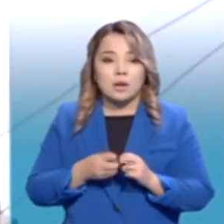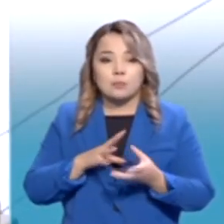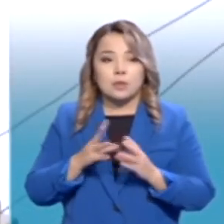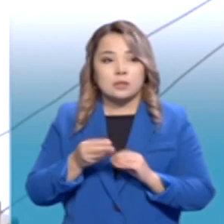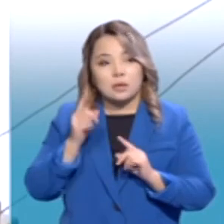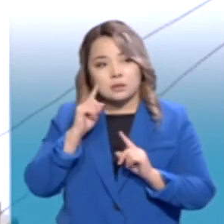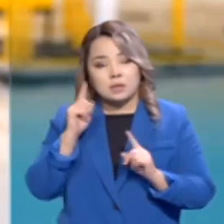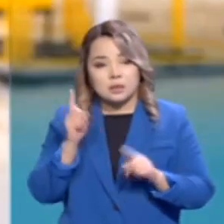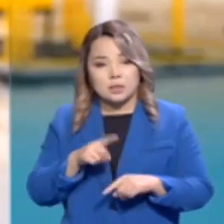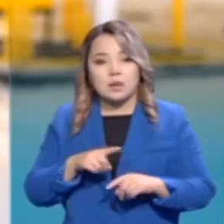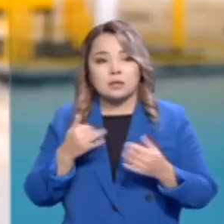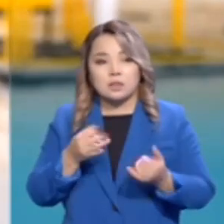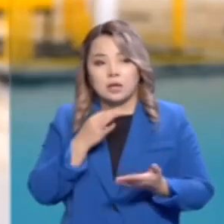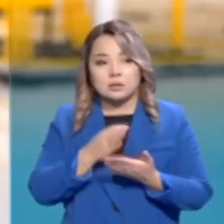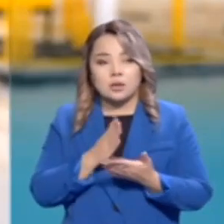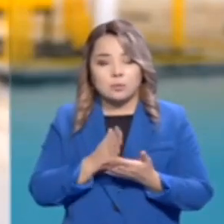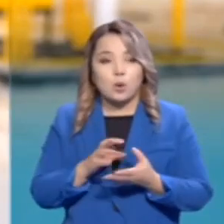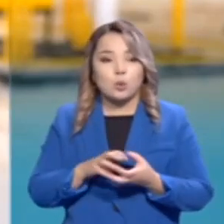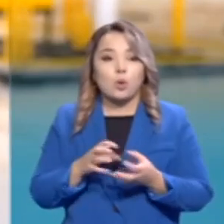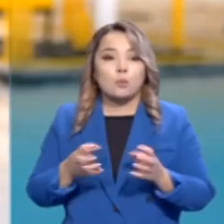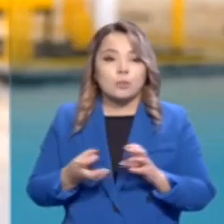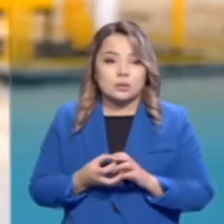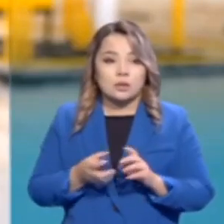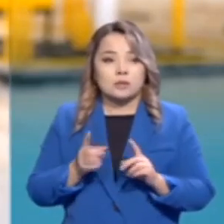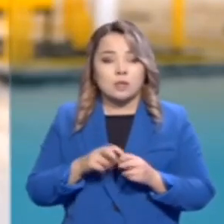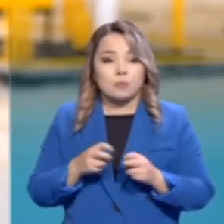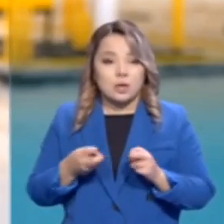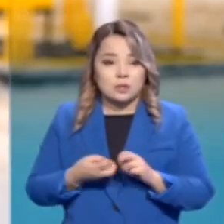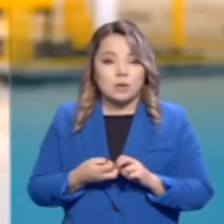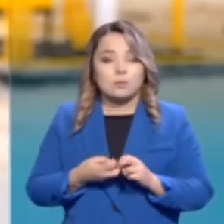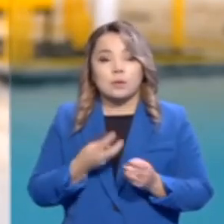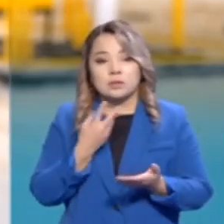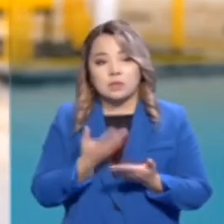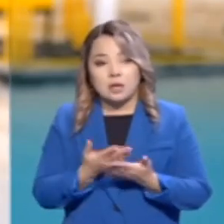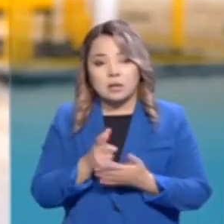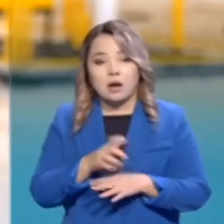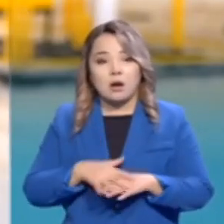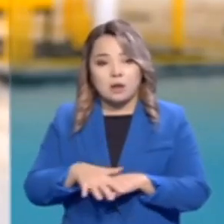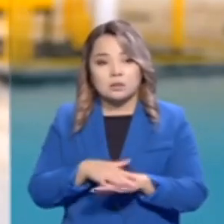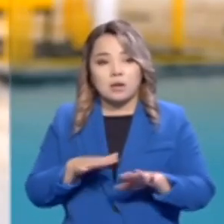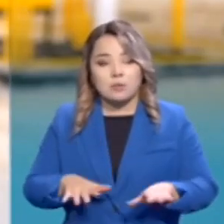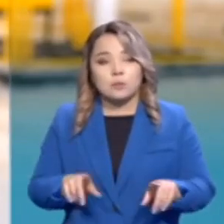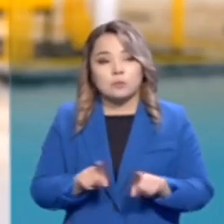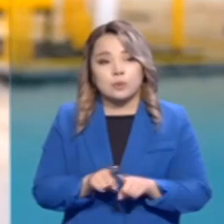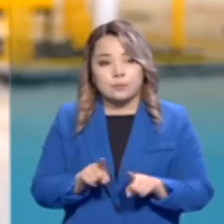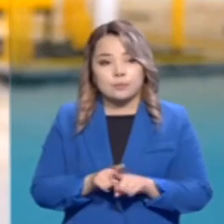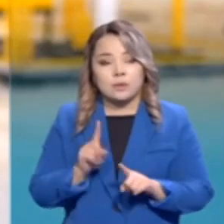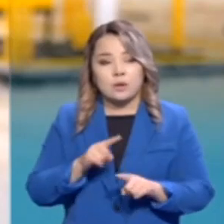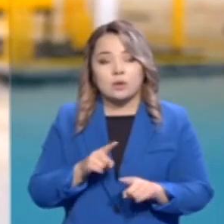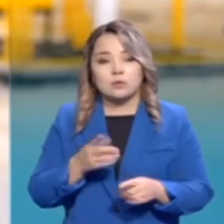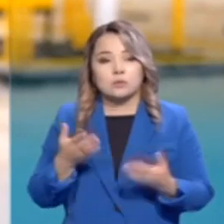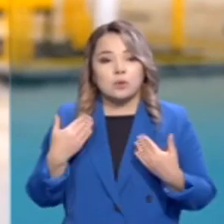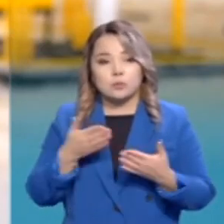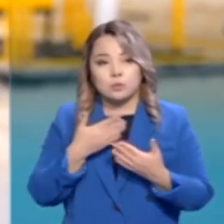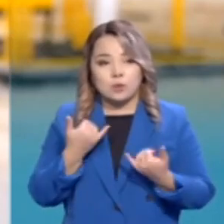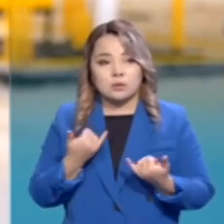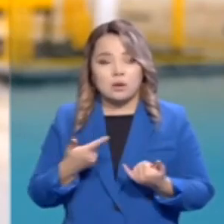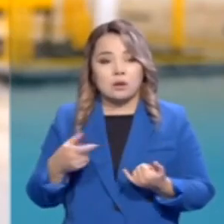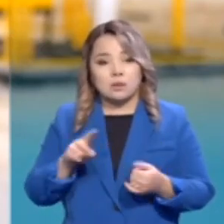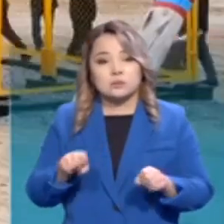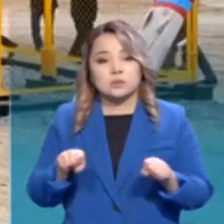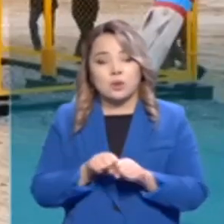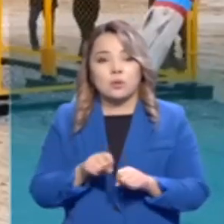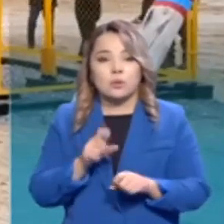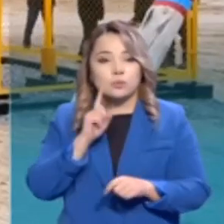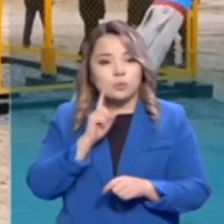үстіне біздерге тамызық керек көмірге. Оның бәрі проблема ғой халықтың. Мынау деген рахат емес пе енді, бір шіркінмен тұтатып